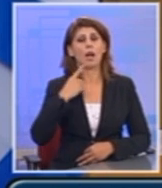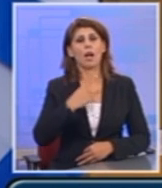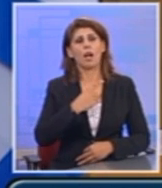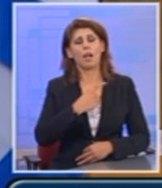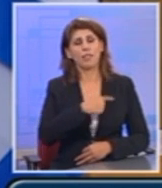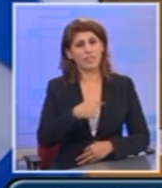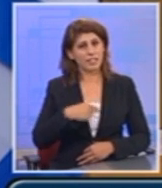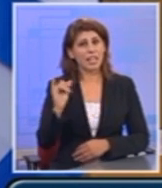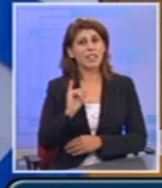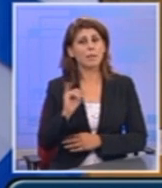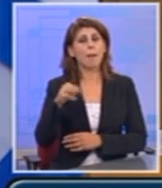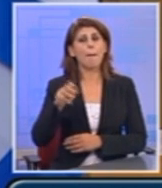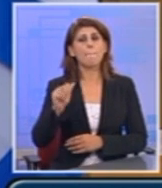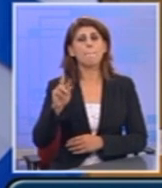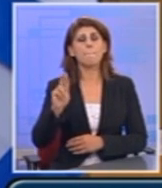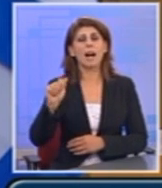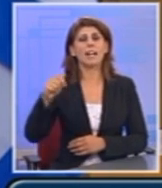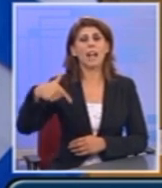ανθρώπου είναι